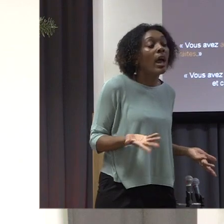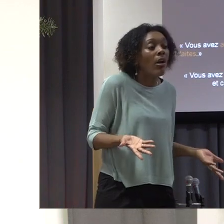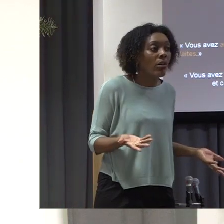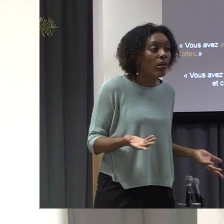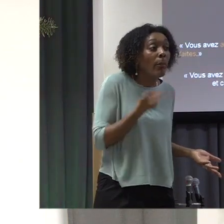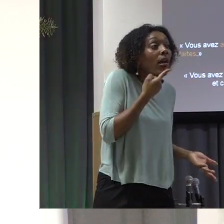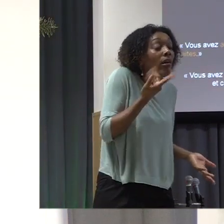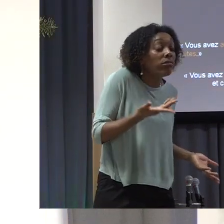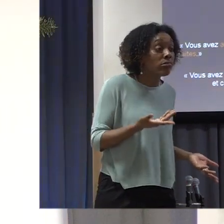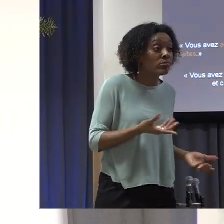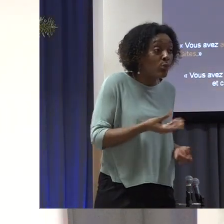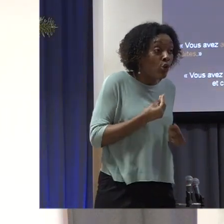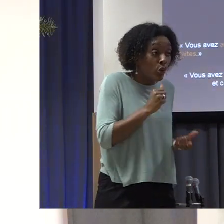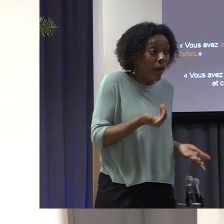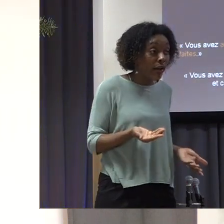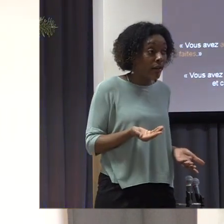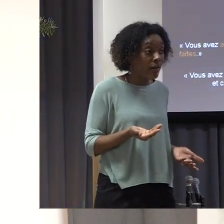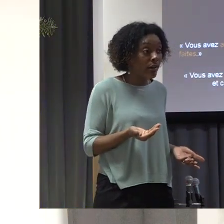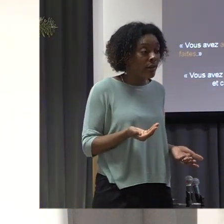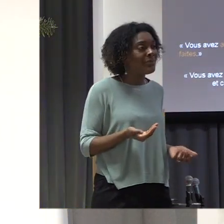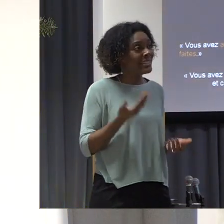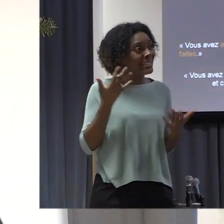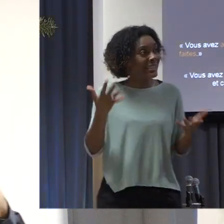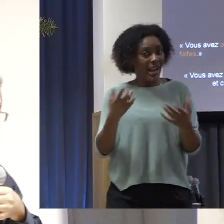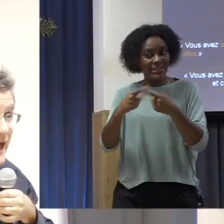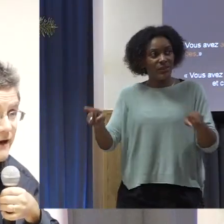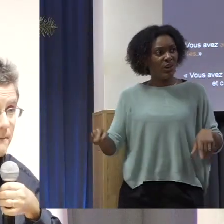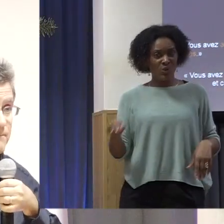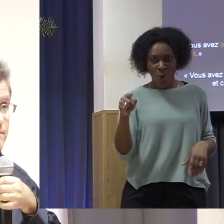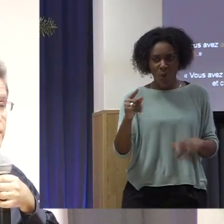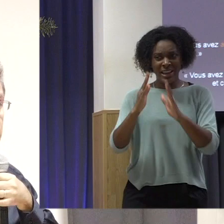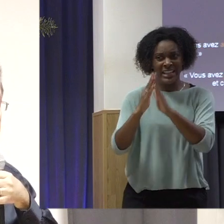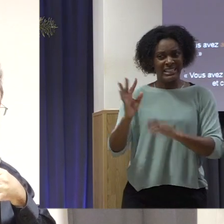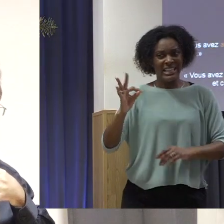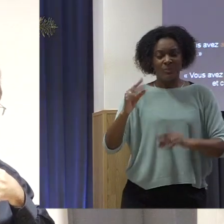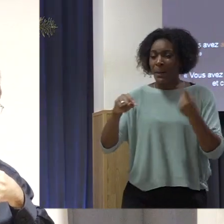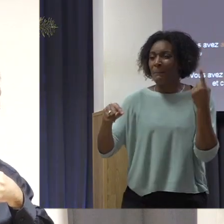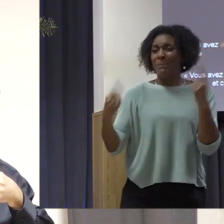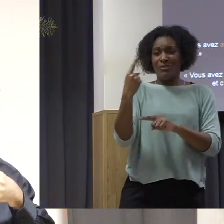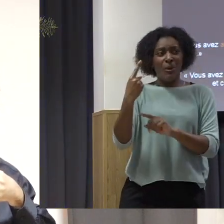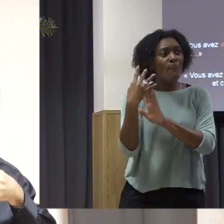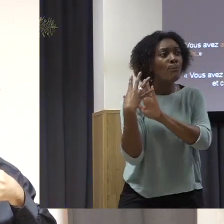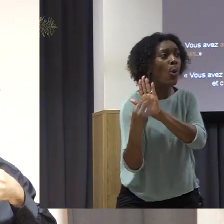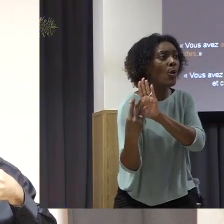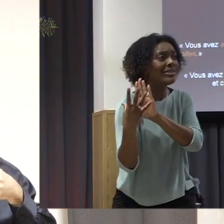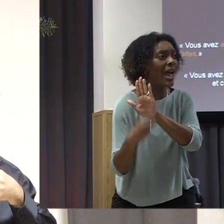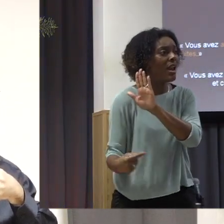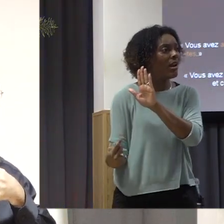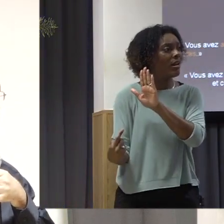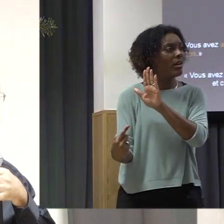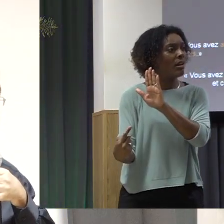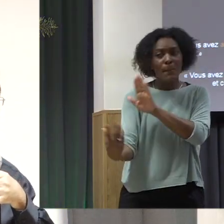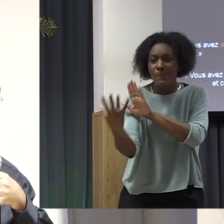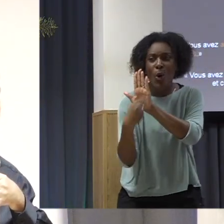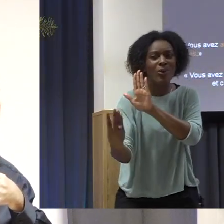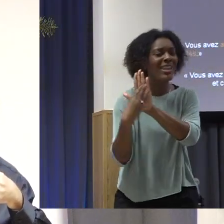espérance. Voyez, la grande différence avec ces chrétiens qui sont devenus des modèles, c'est de cela dont on parle, c'est qu'ils ne sont